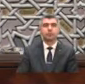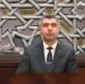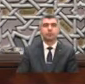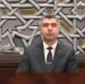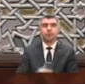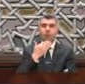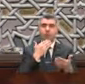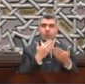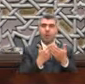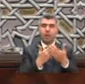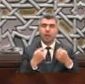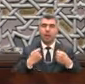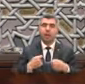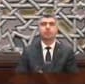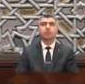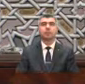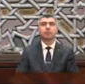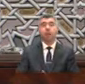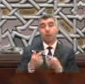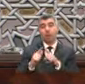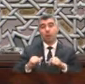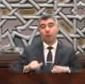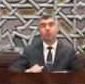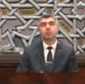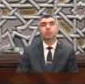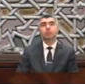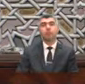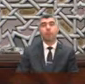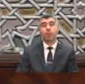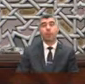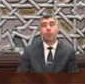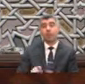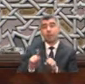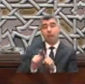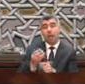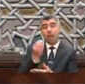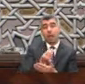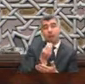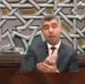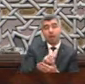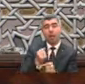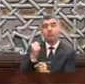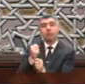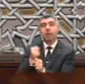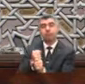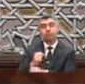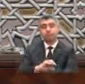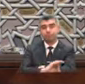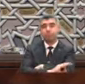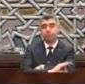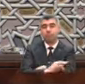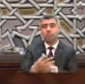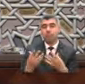شكرا السيدة الرئيسة. السيدة الوزيرة المحترمة، تعد ظاهرة تشغيل الأطفال من الظواهر الاجتماعية التي يجب التصدي